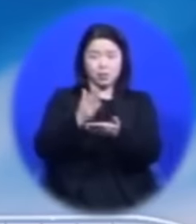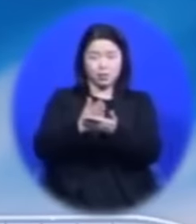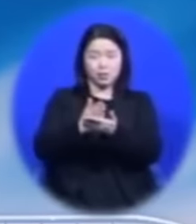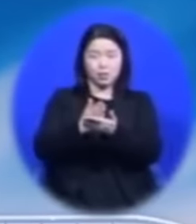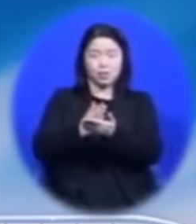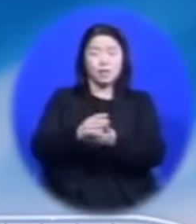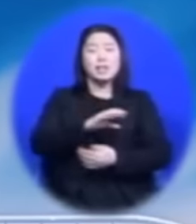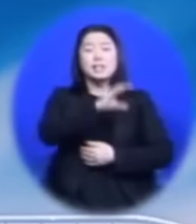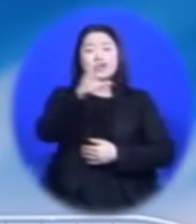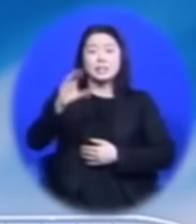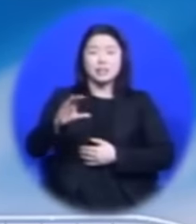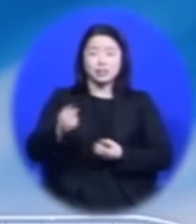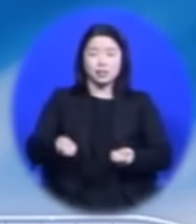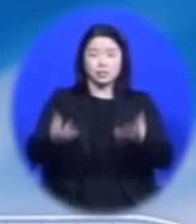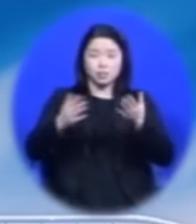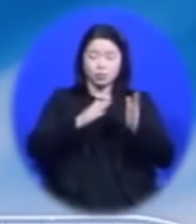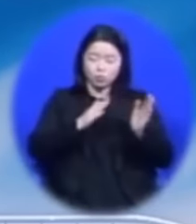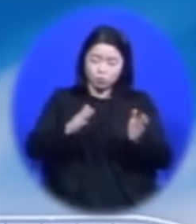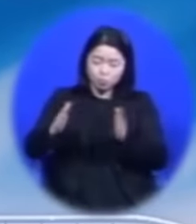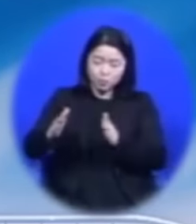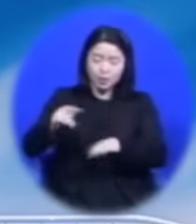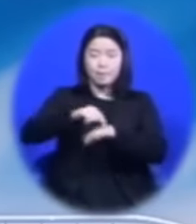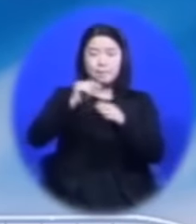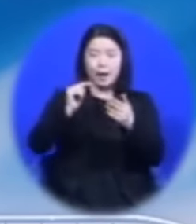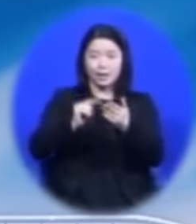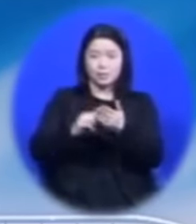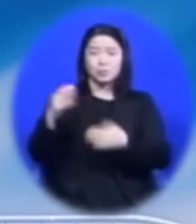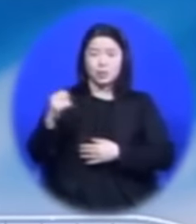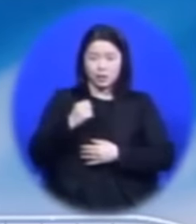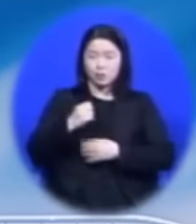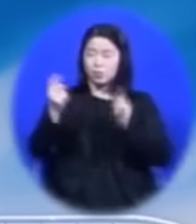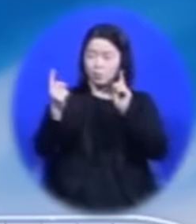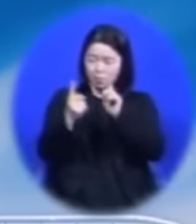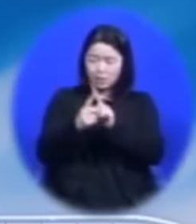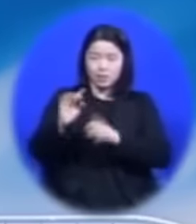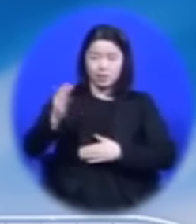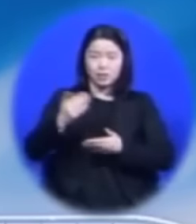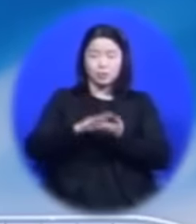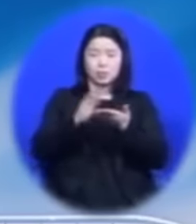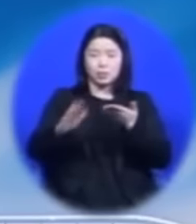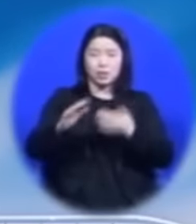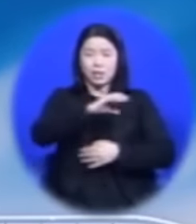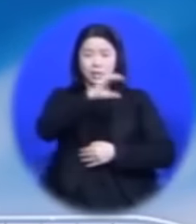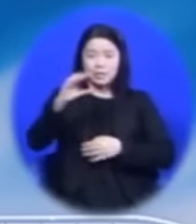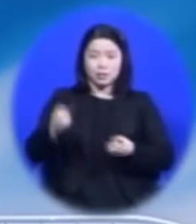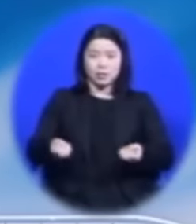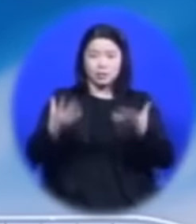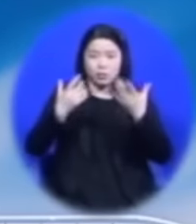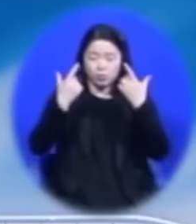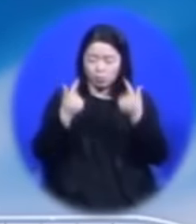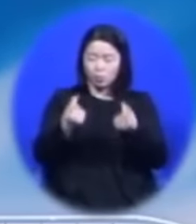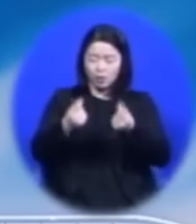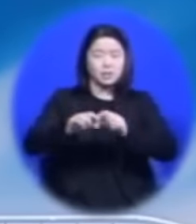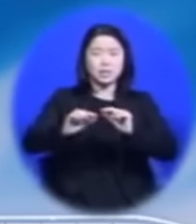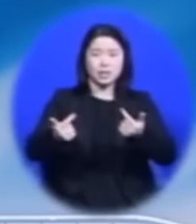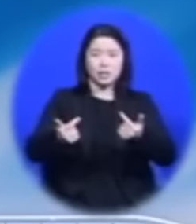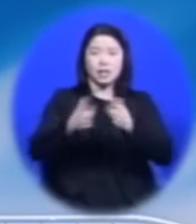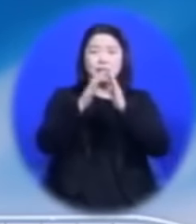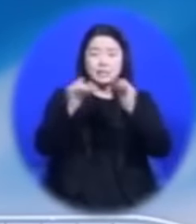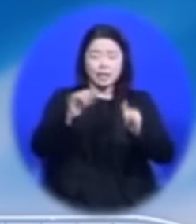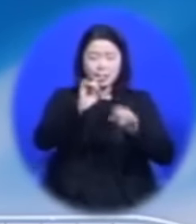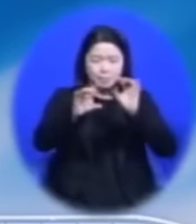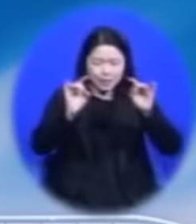성탄절은 준비된 마음으로 맞아야 됩니다. 성탄절은 똑같지 않습니다. 사람마다 다